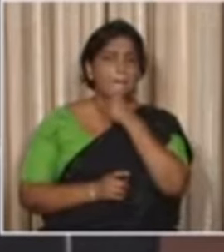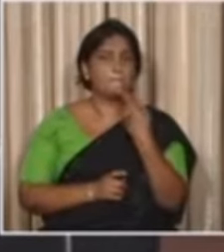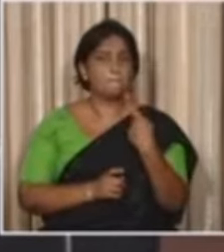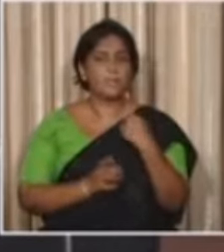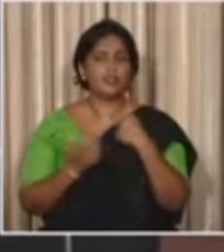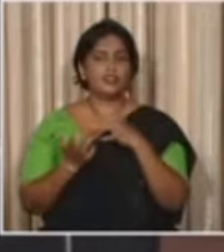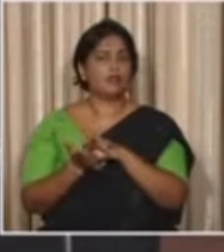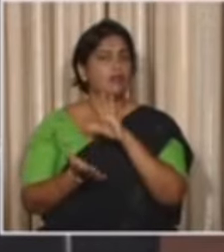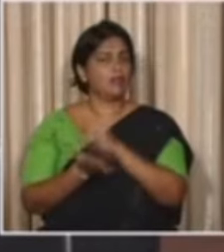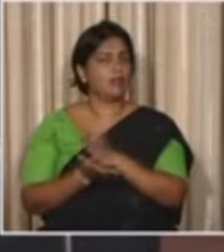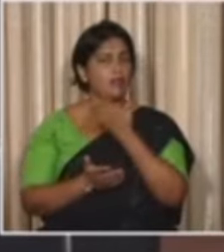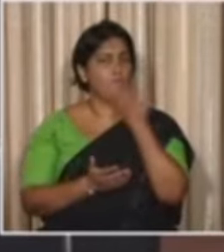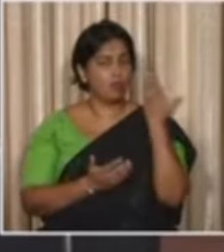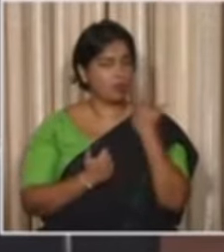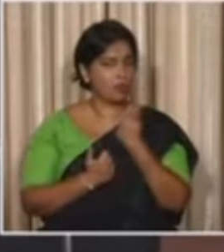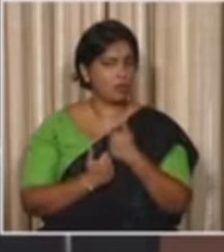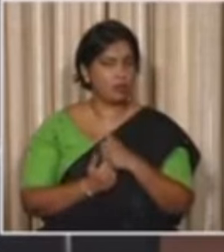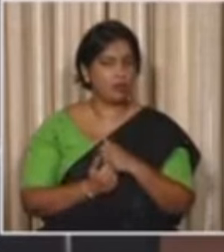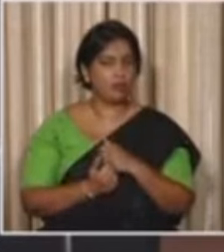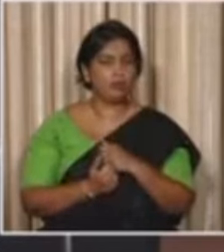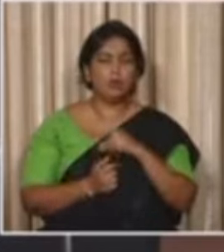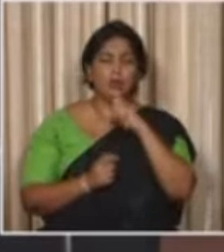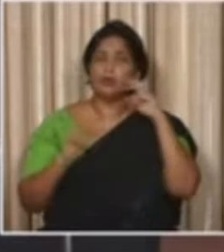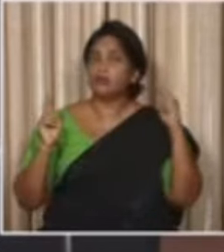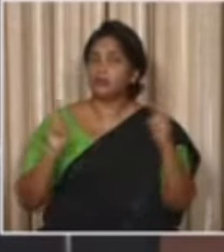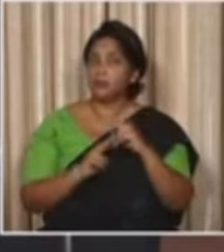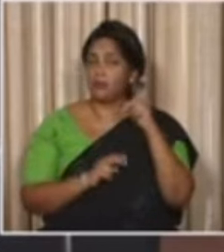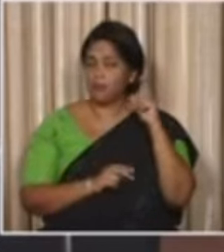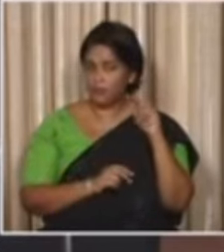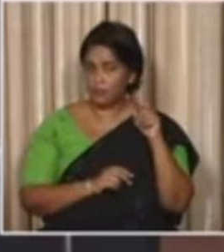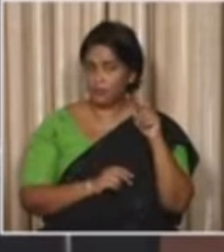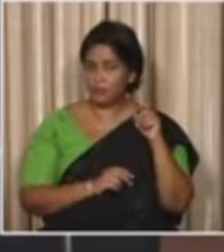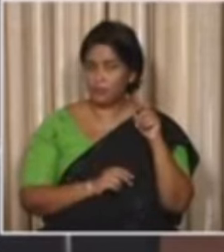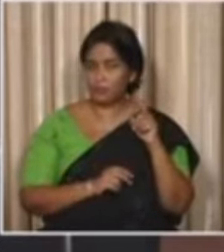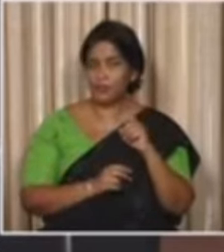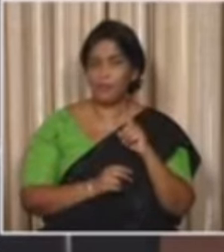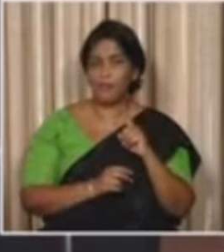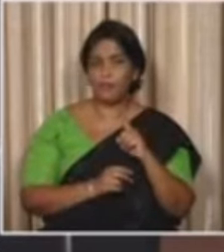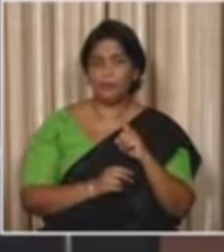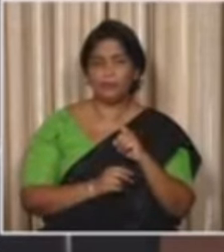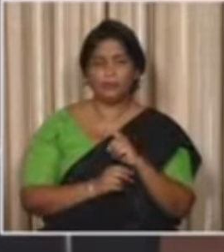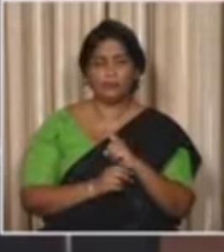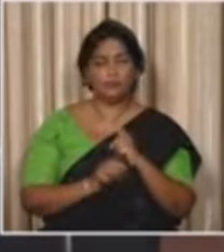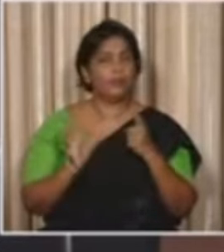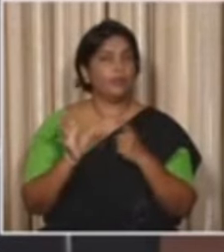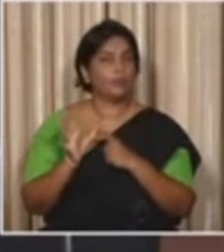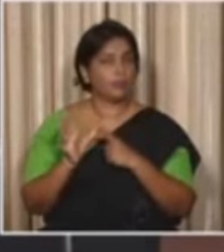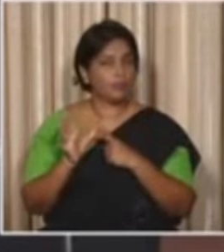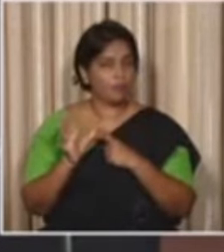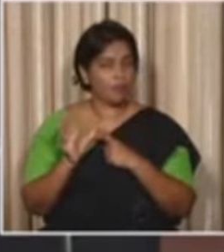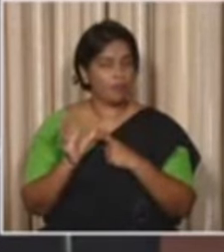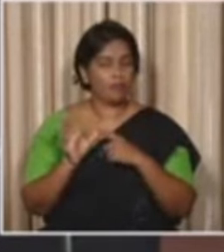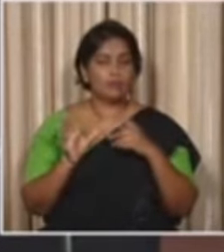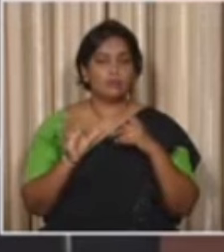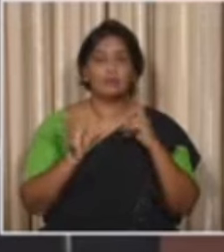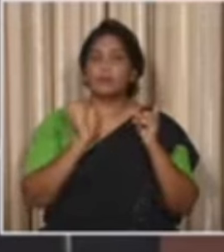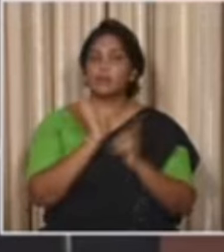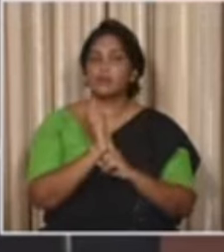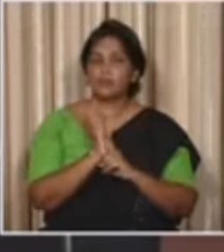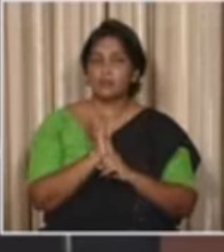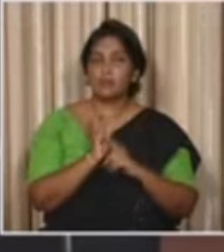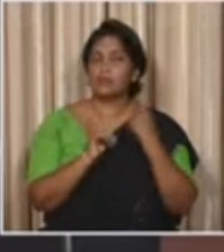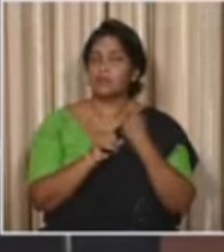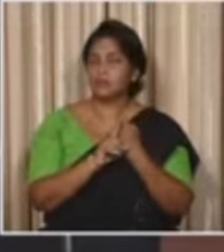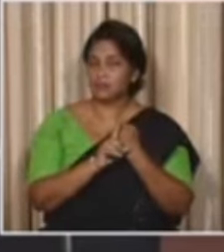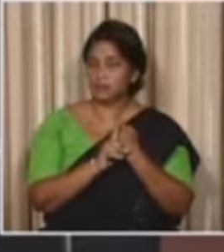පුළුවන් දැන් ශේෂාධිකරණයෙන් ආටිගල් 8යි WD ලක්ෂ්මණ්ඩයි